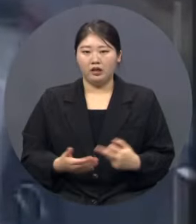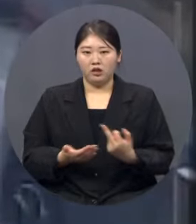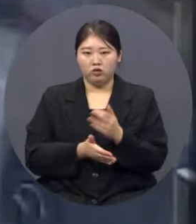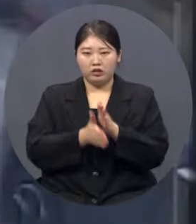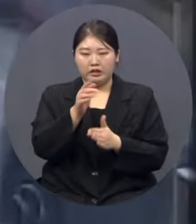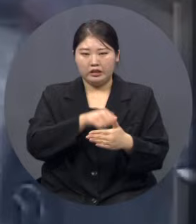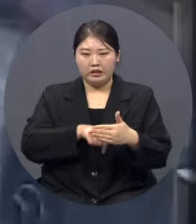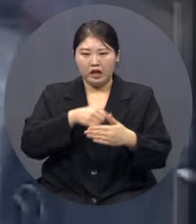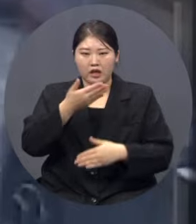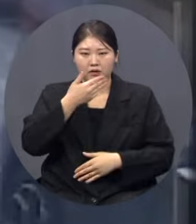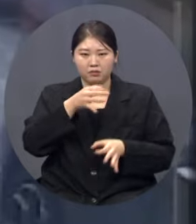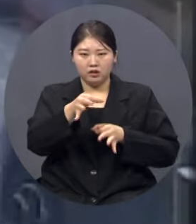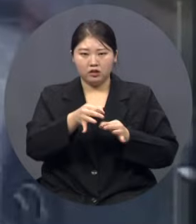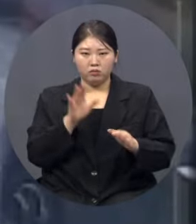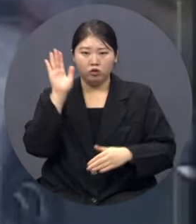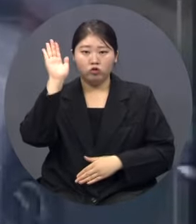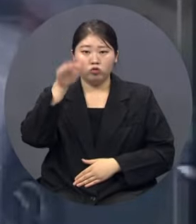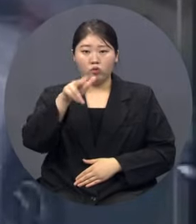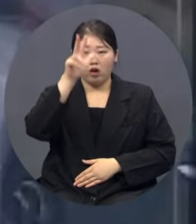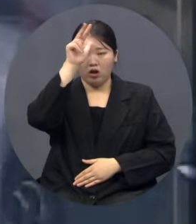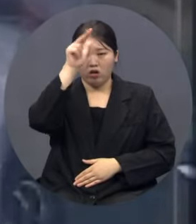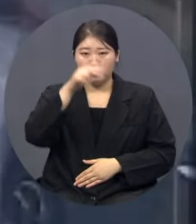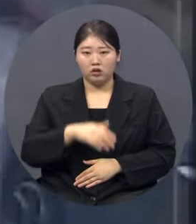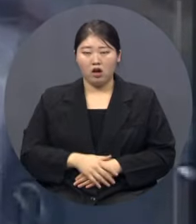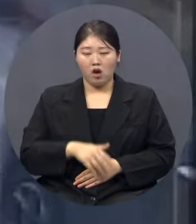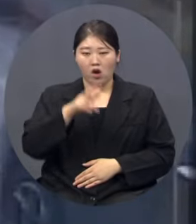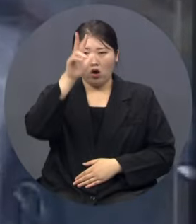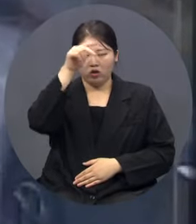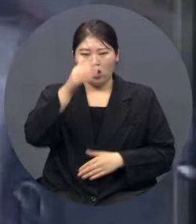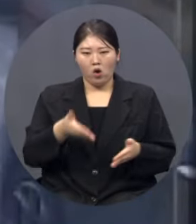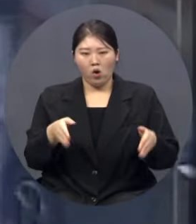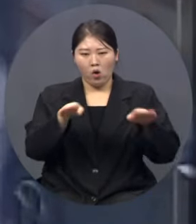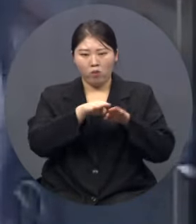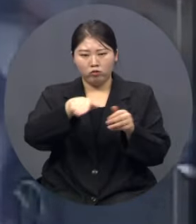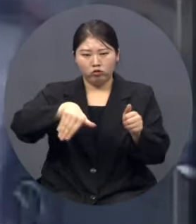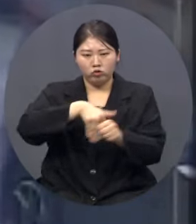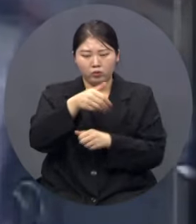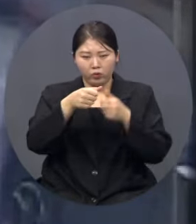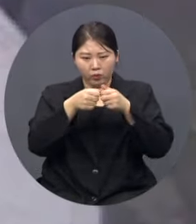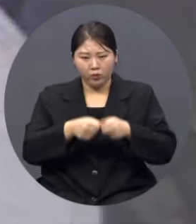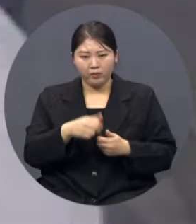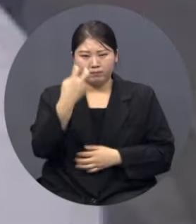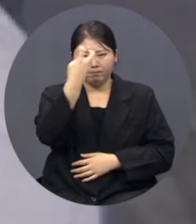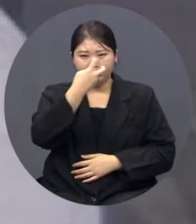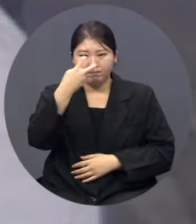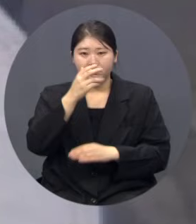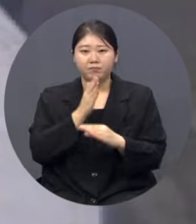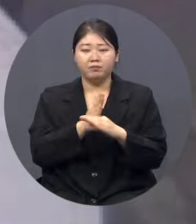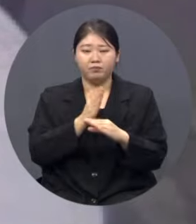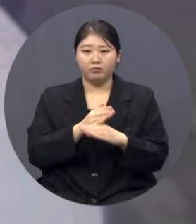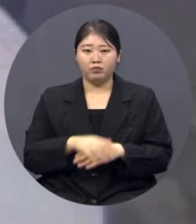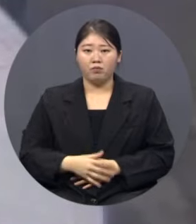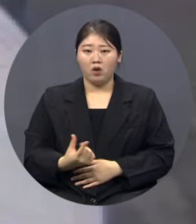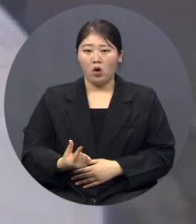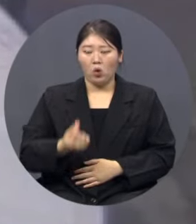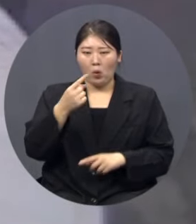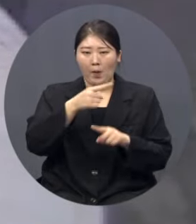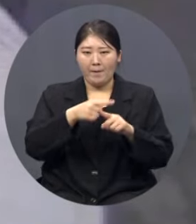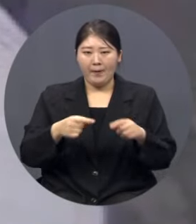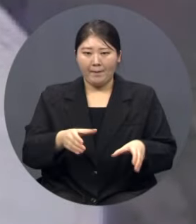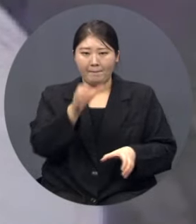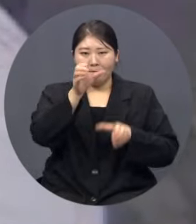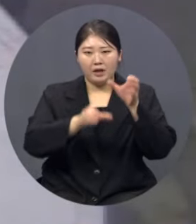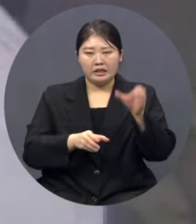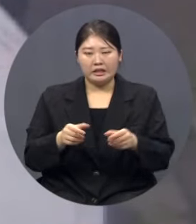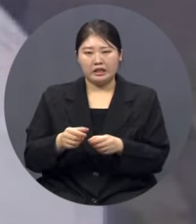제주시내 한 음식점에 출동한 경찰. 경찰들이 건물 주변을 꼼꼼히 살핍니다. 잠시 뒤 반바지와 긴 청바지 차림의